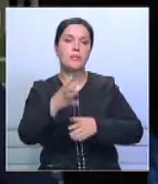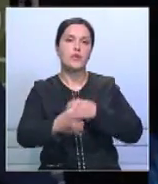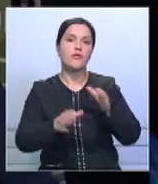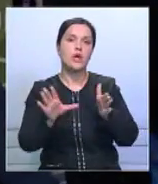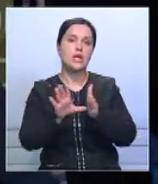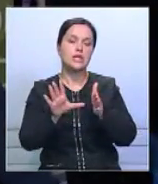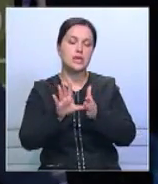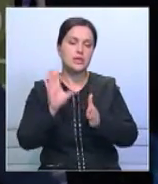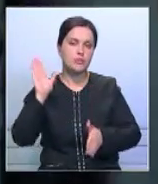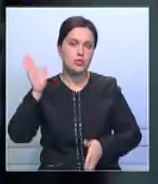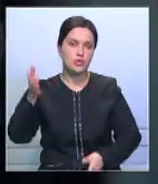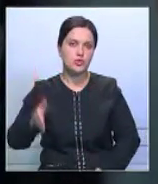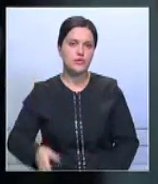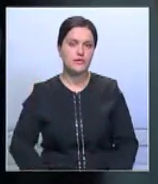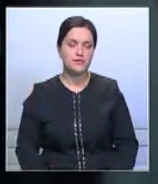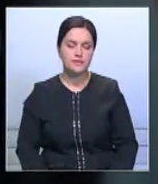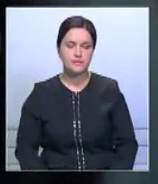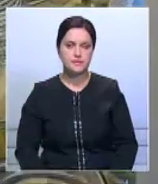будущего.